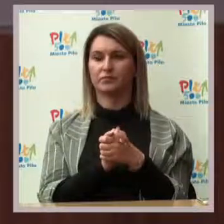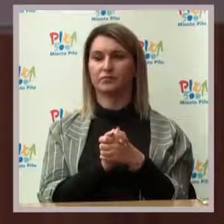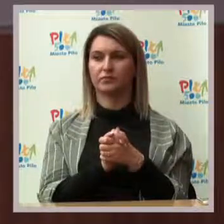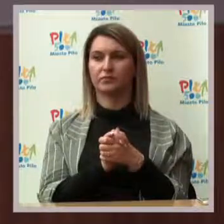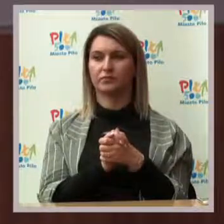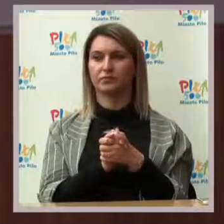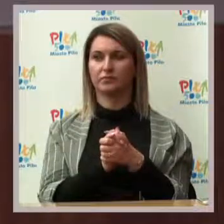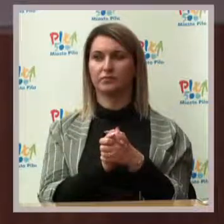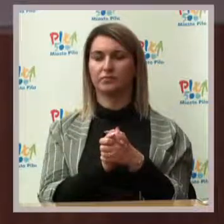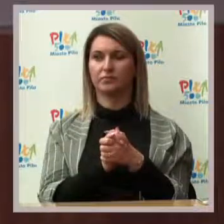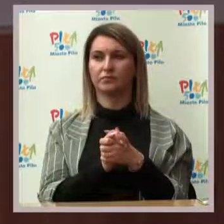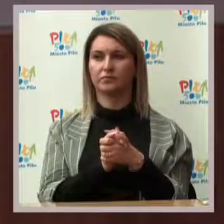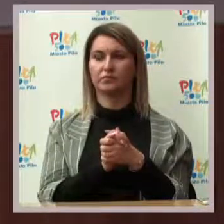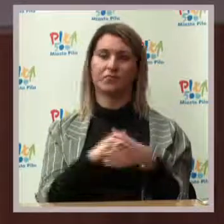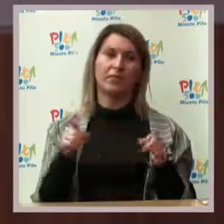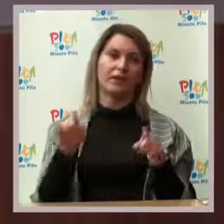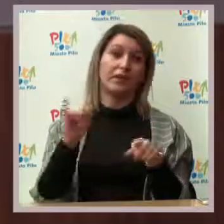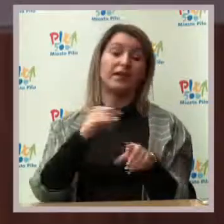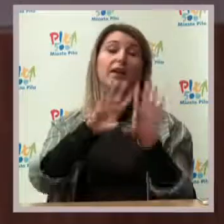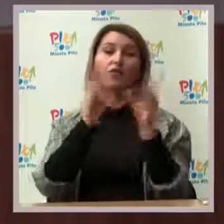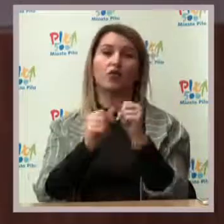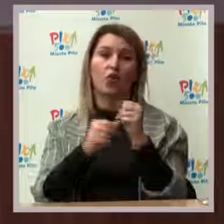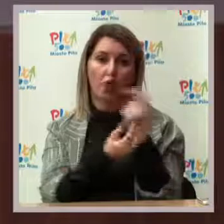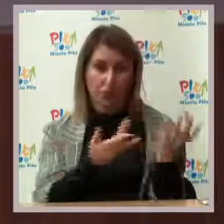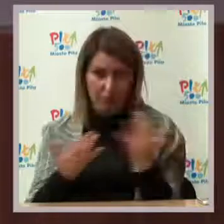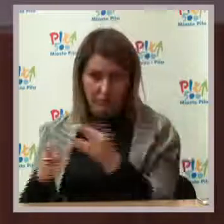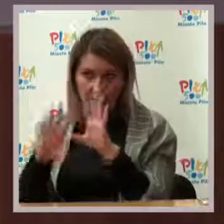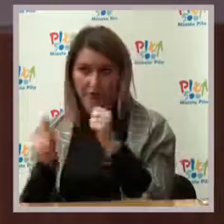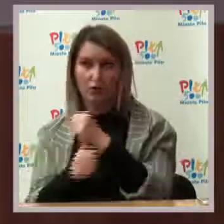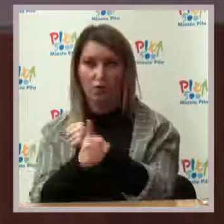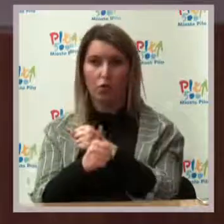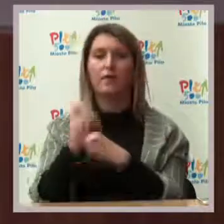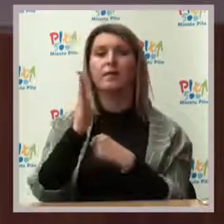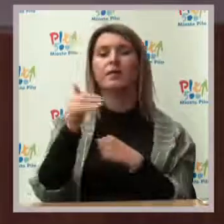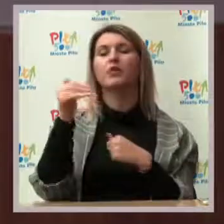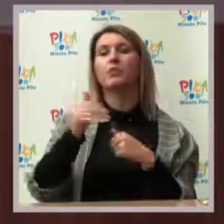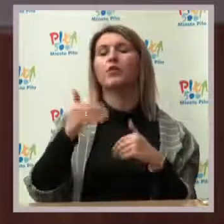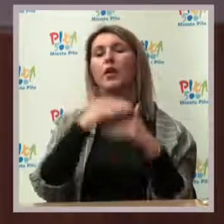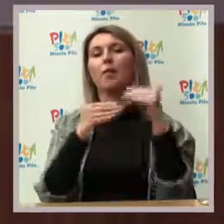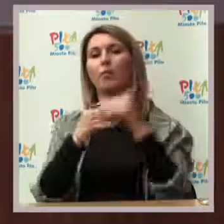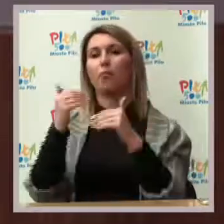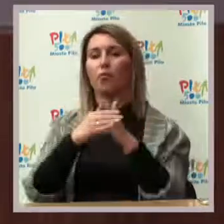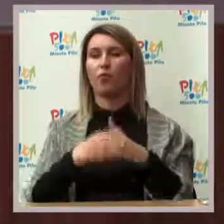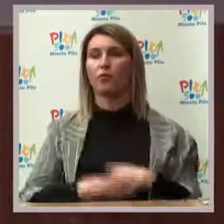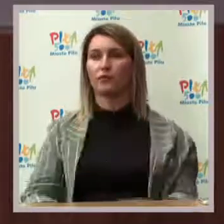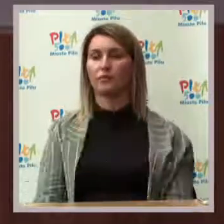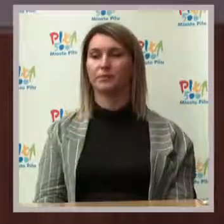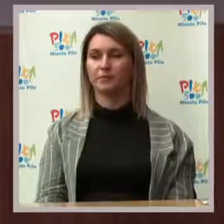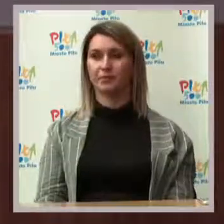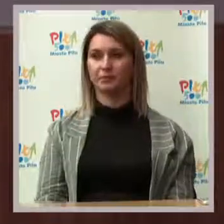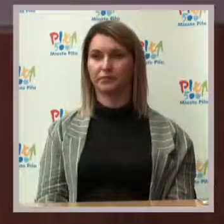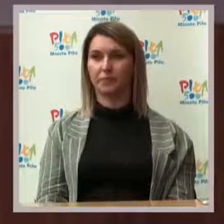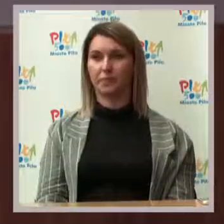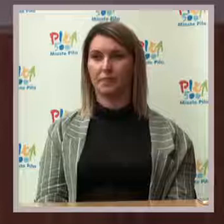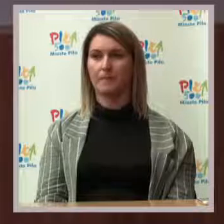prowadzenie różnych inwestycji, które są potrzebne do utworzenia na tym terenie